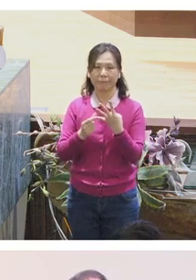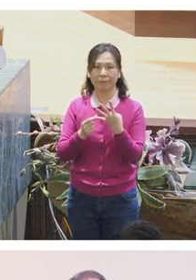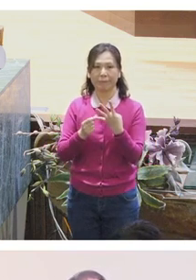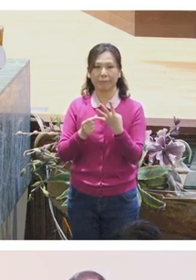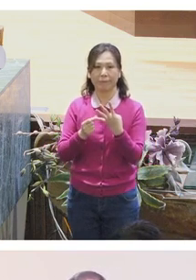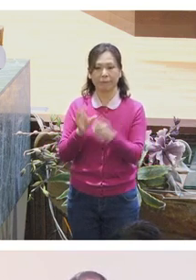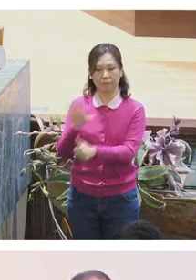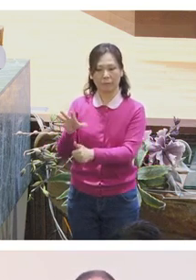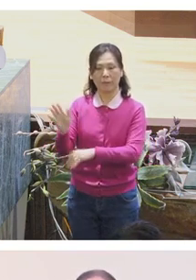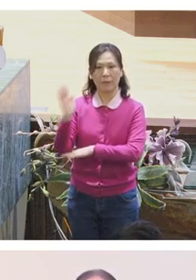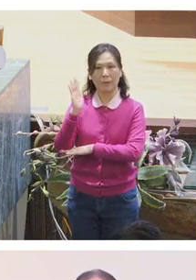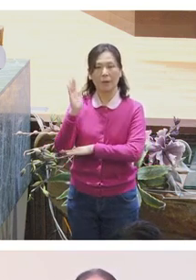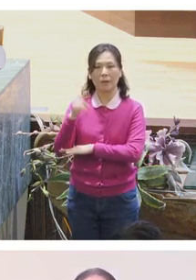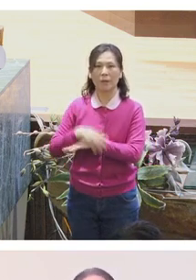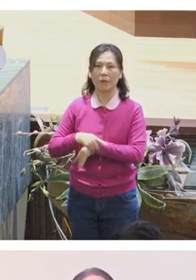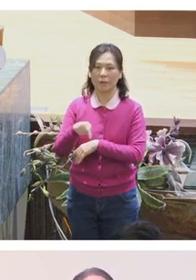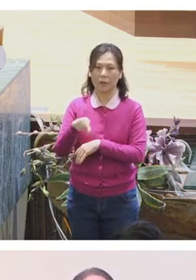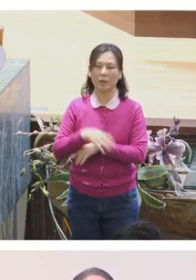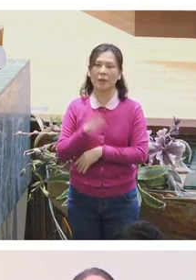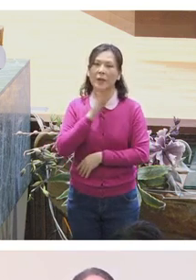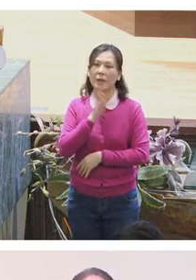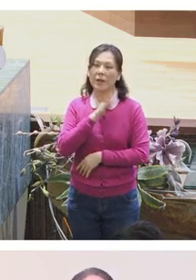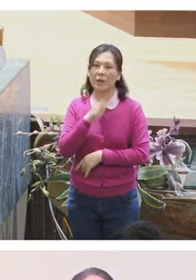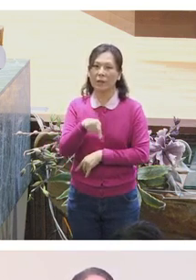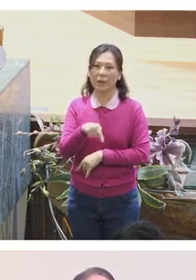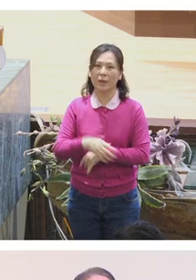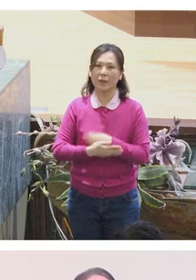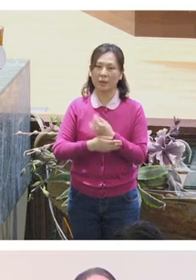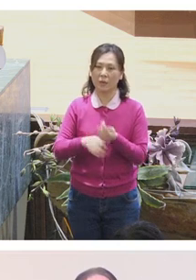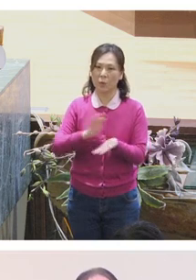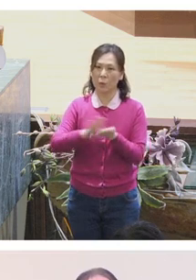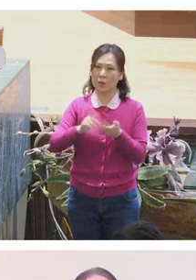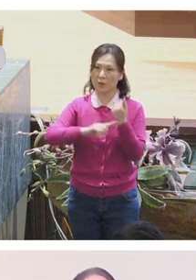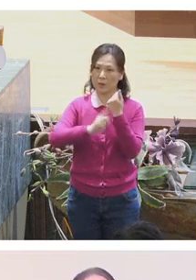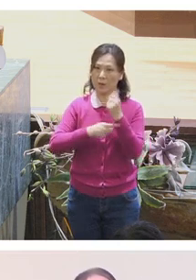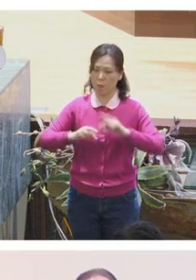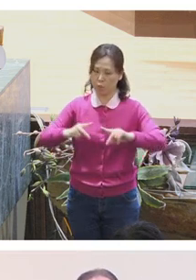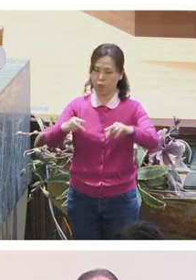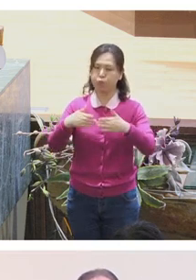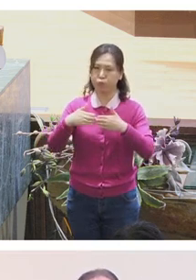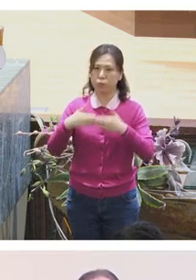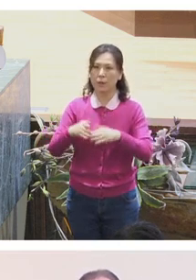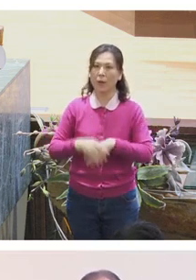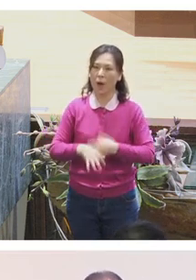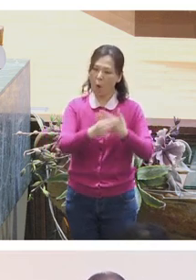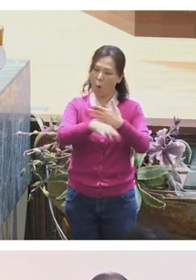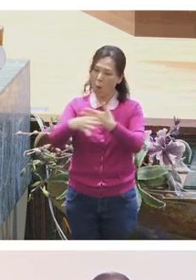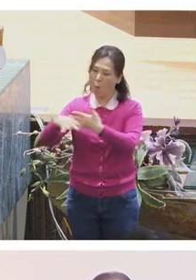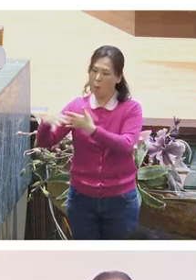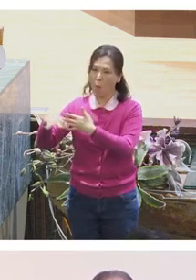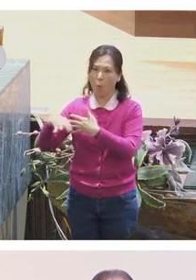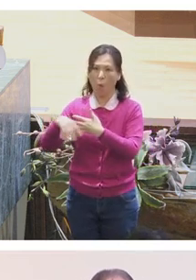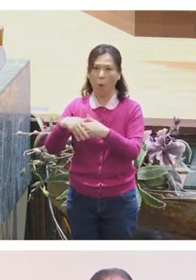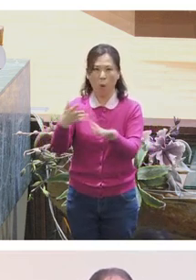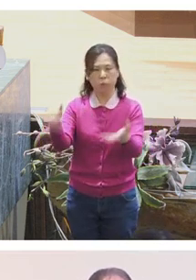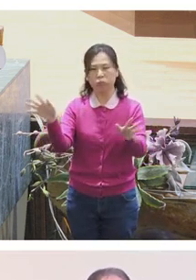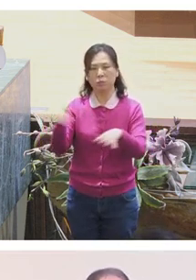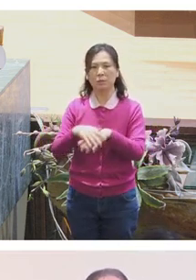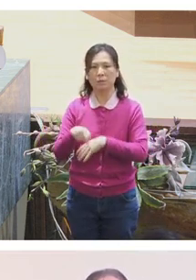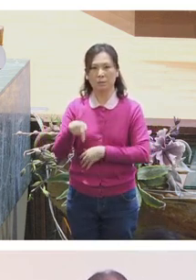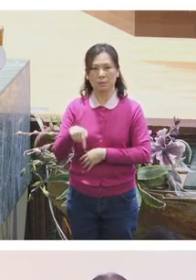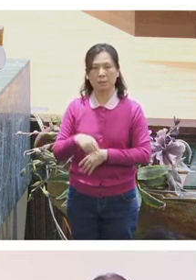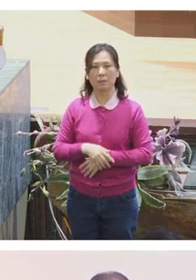求政府要修废青法，有我们废青法有很多的漏洞，我们必须把它啊